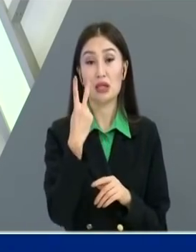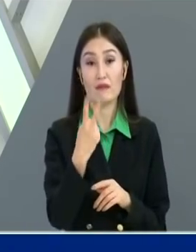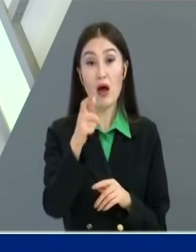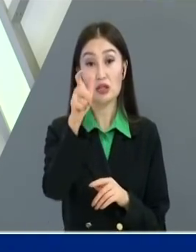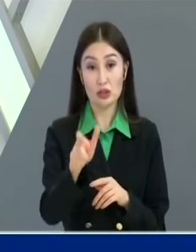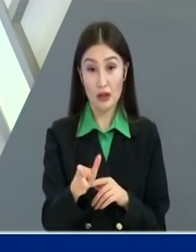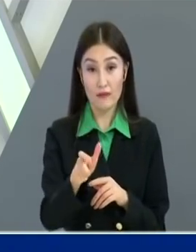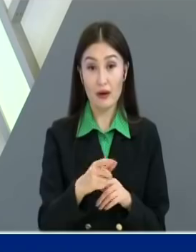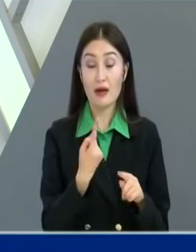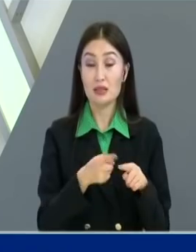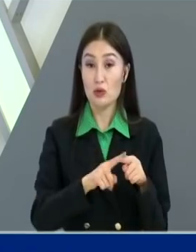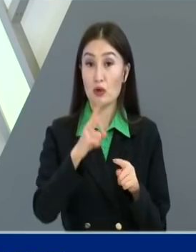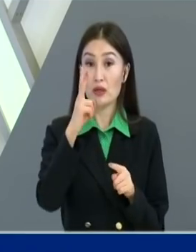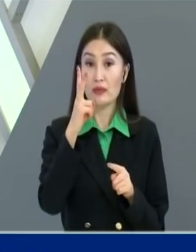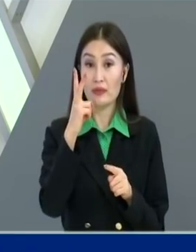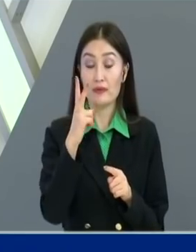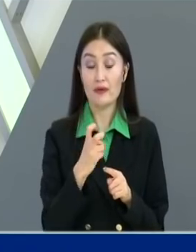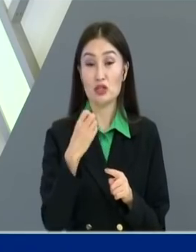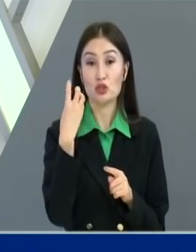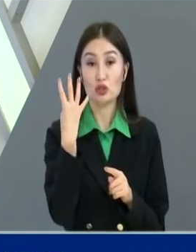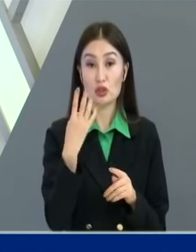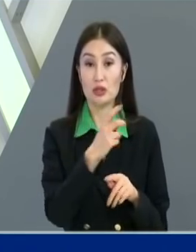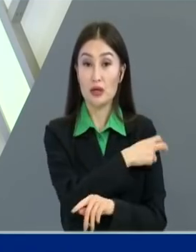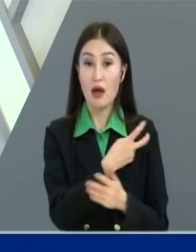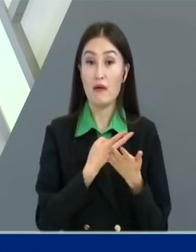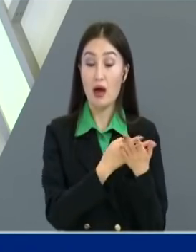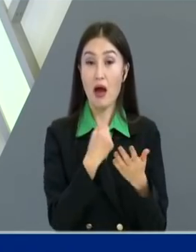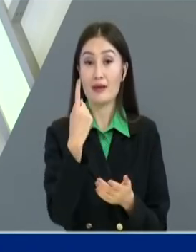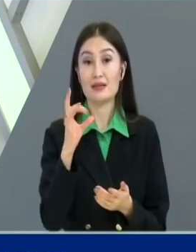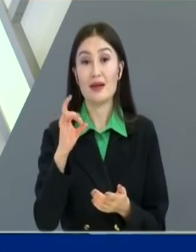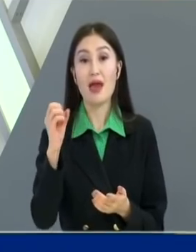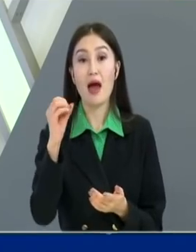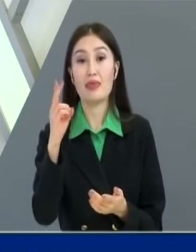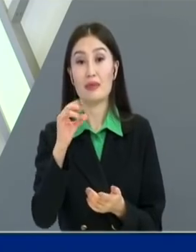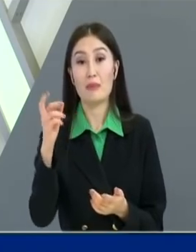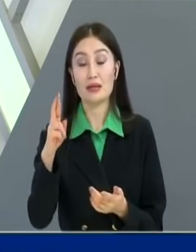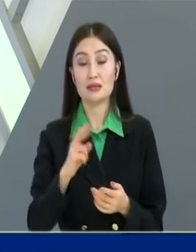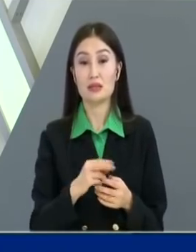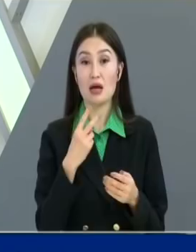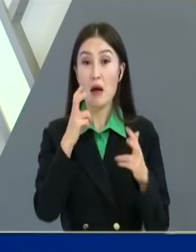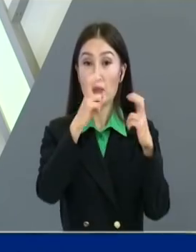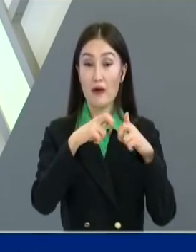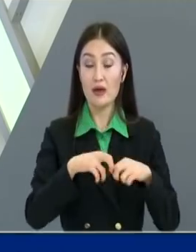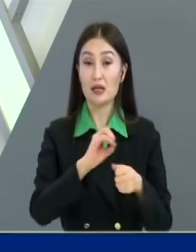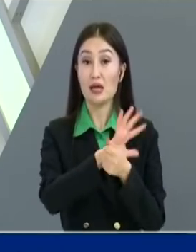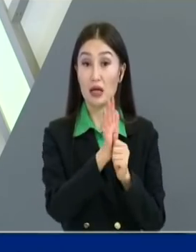человека, из которых 204 госпитализированы и один в реанимации, визуально проверили на коронавирусную инфекцию.